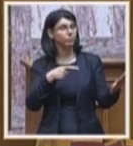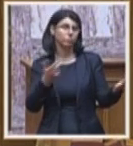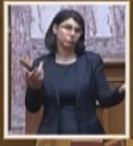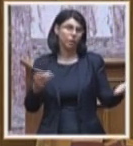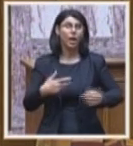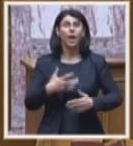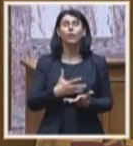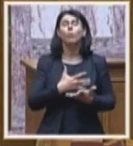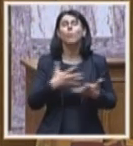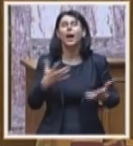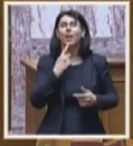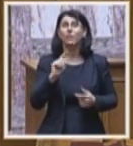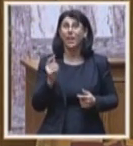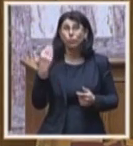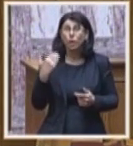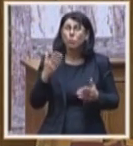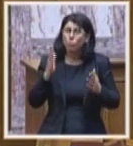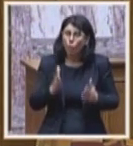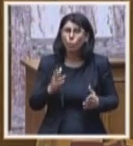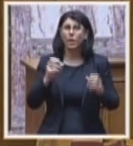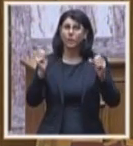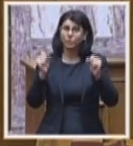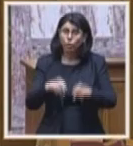Είχαμε την τεράστια ευκαιρία να συμφωνήσουμε να αλλάξουμε πολλά